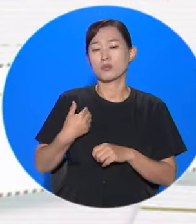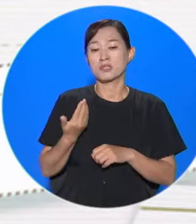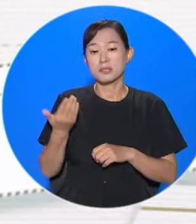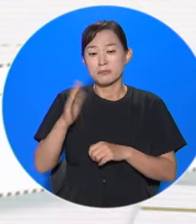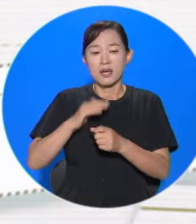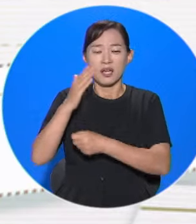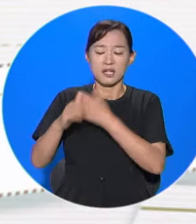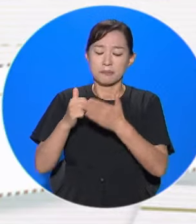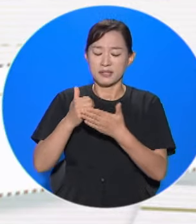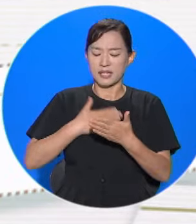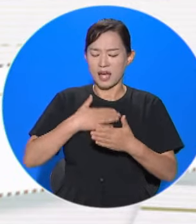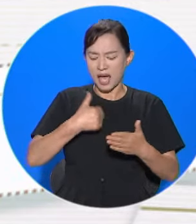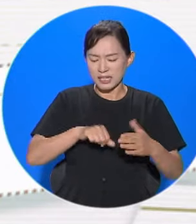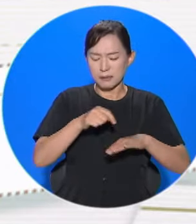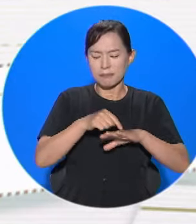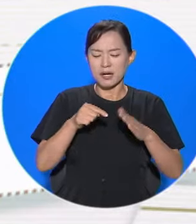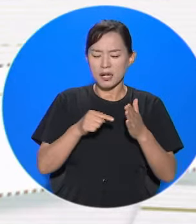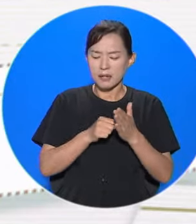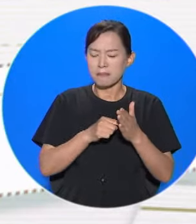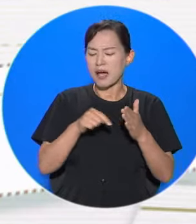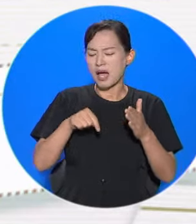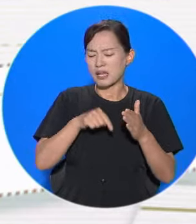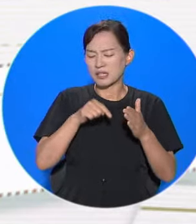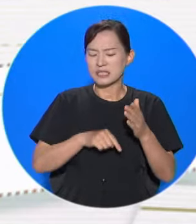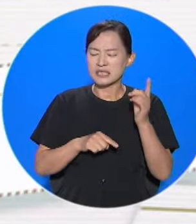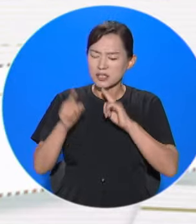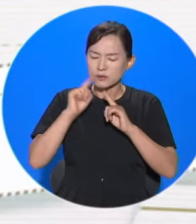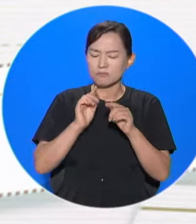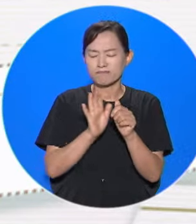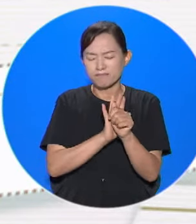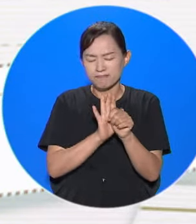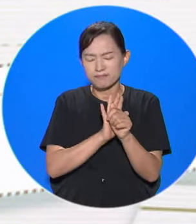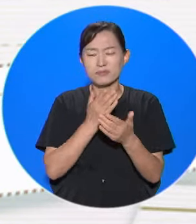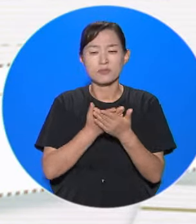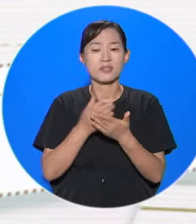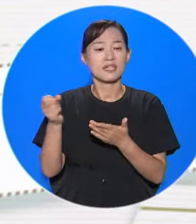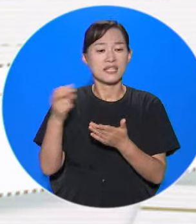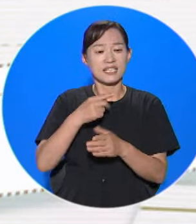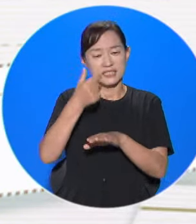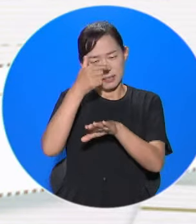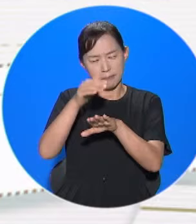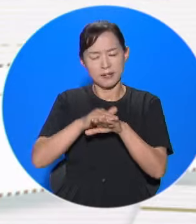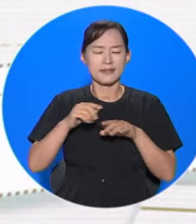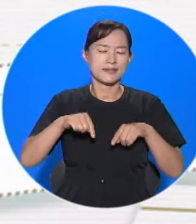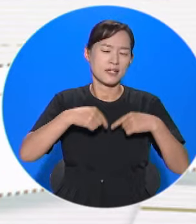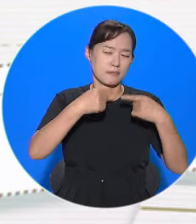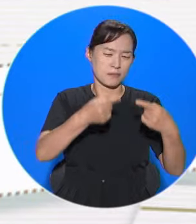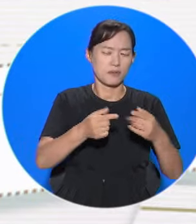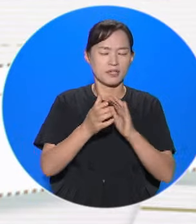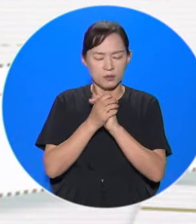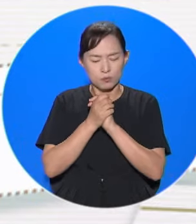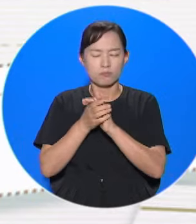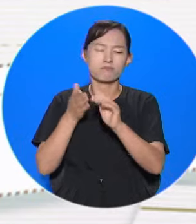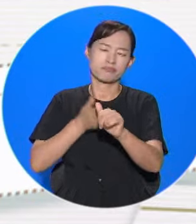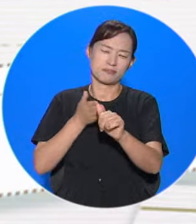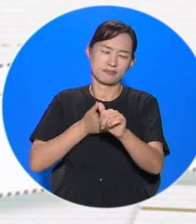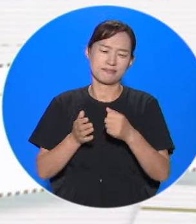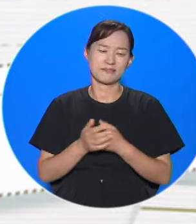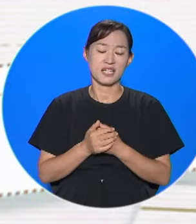하나님께서 저희 아들 마음에 있는 상처를 어루만져 주셔서 다시 예배의 자리로 나갈 수 있도록 기도